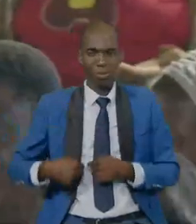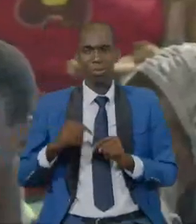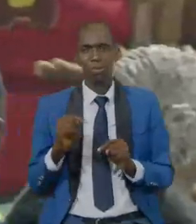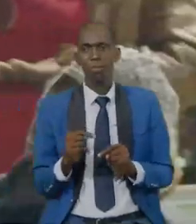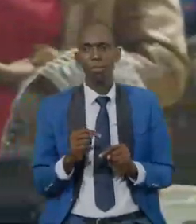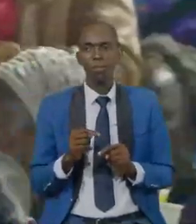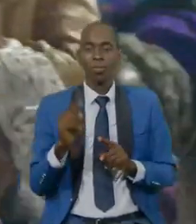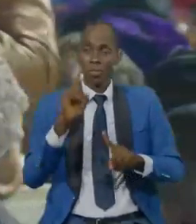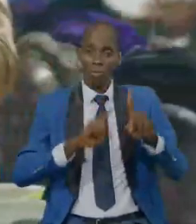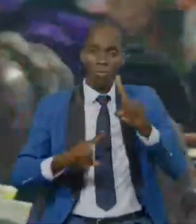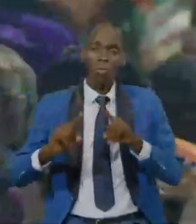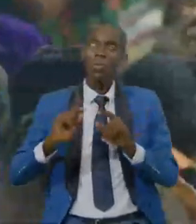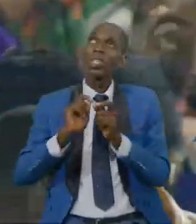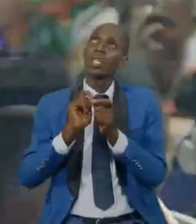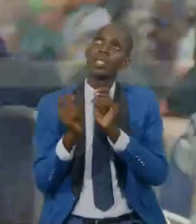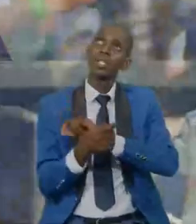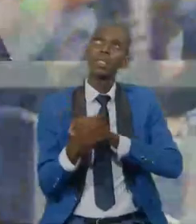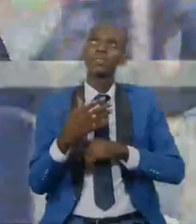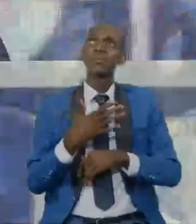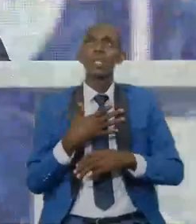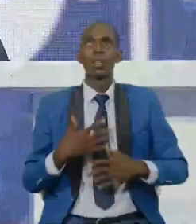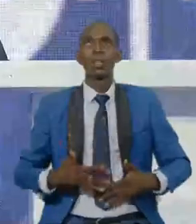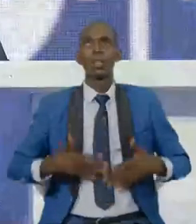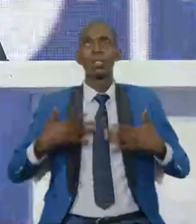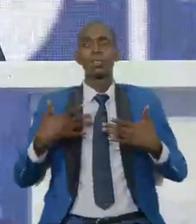de tout ton cœur. Seigneur, change ma vie.